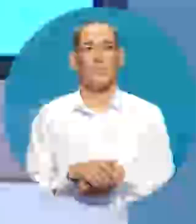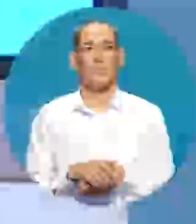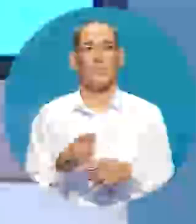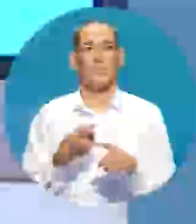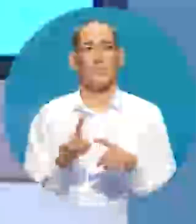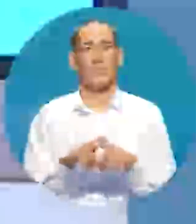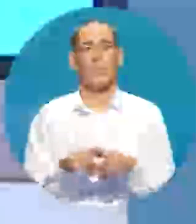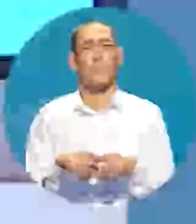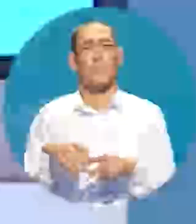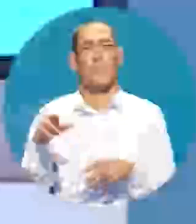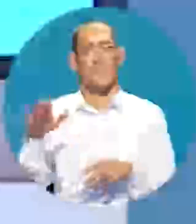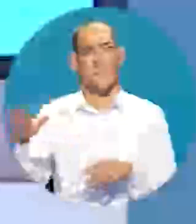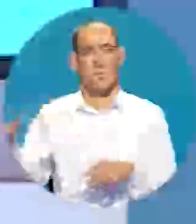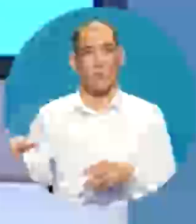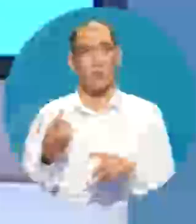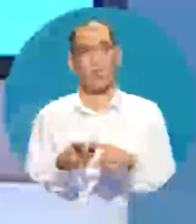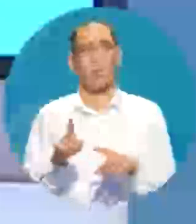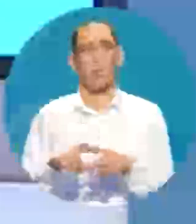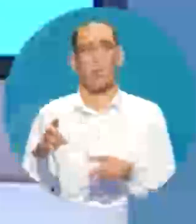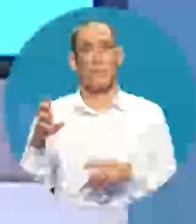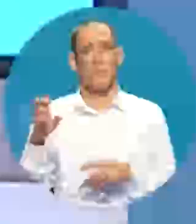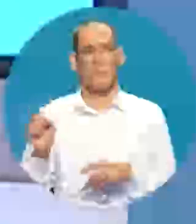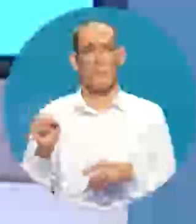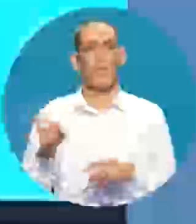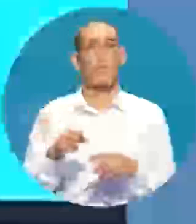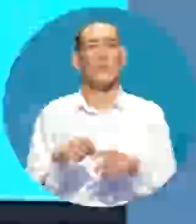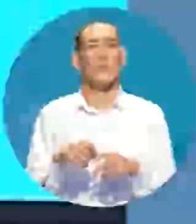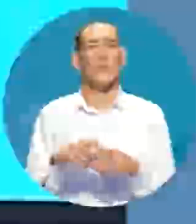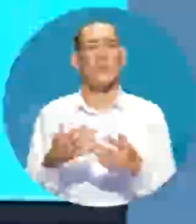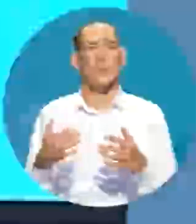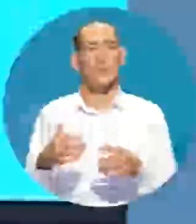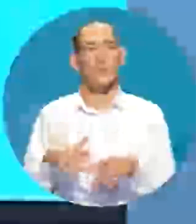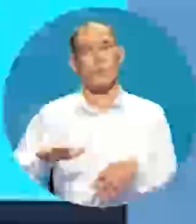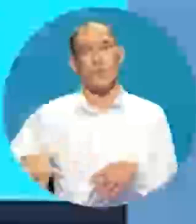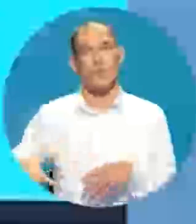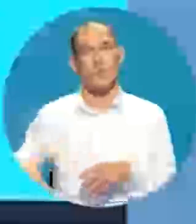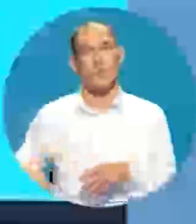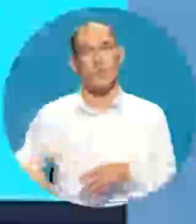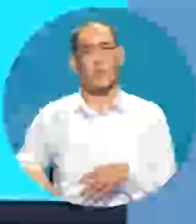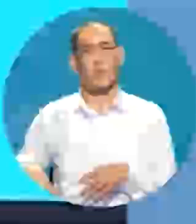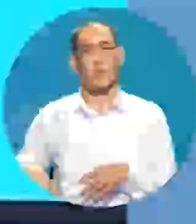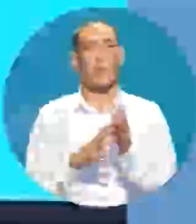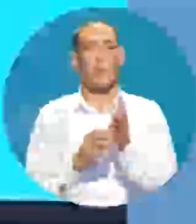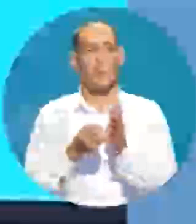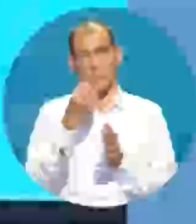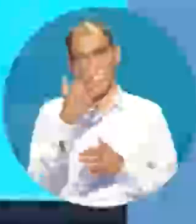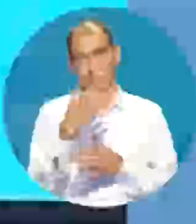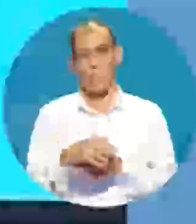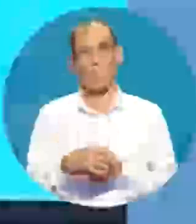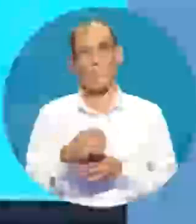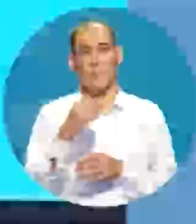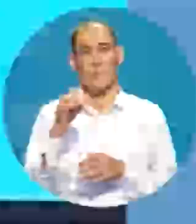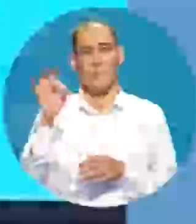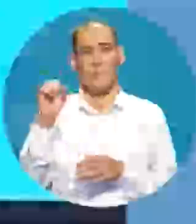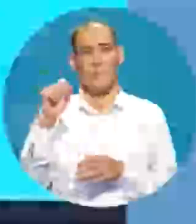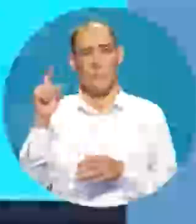Aneke balalar, barmaqlarımızdan şınıqtırıp aldık. Keyingi şınıqğa qaraymız. Hürmetli